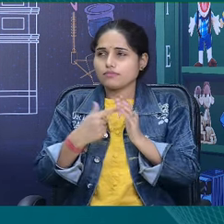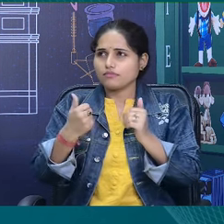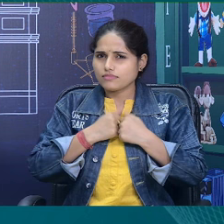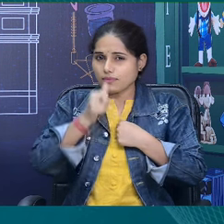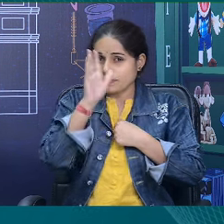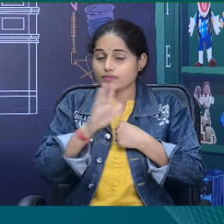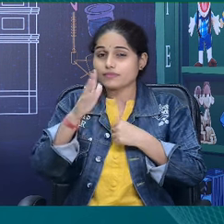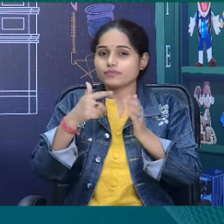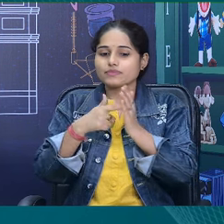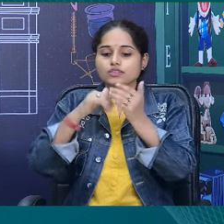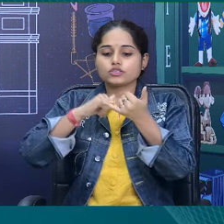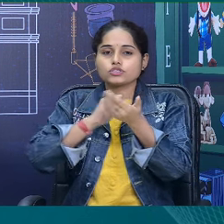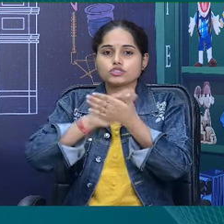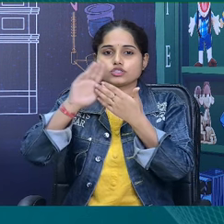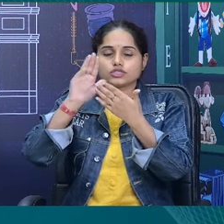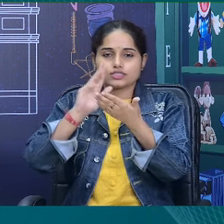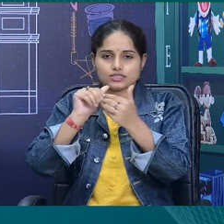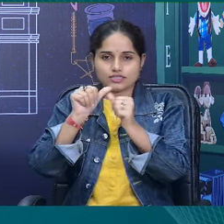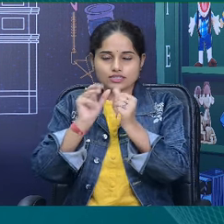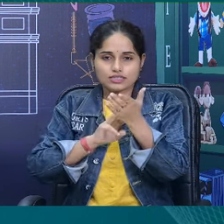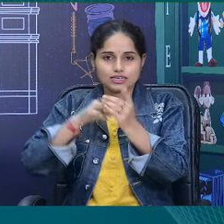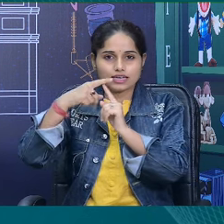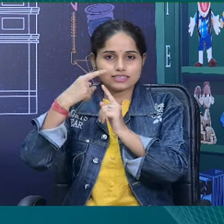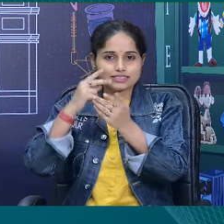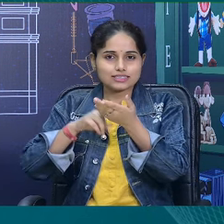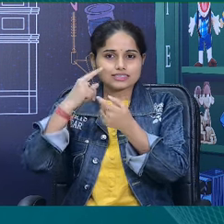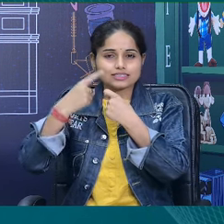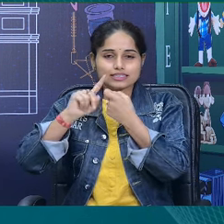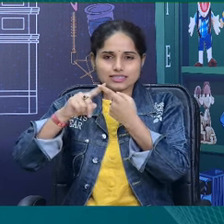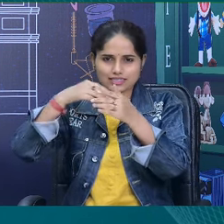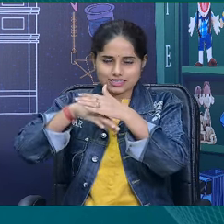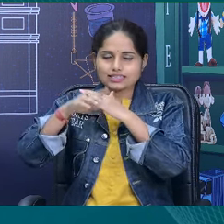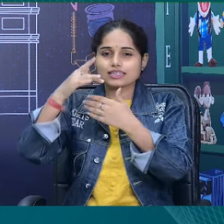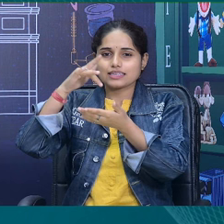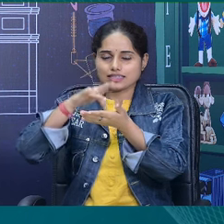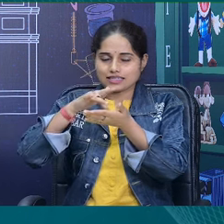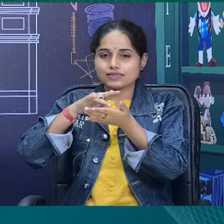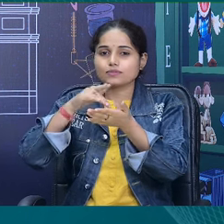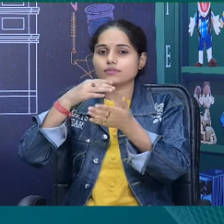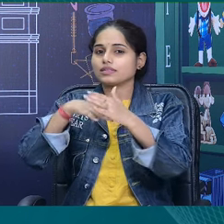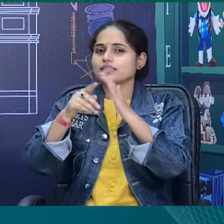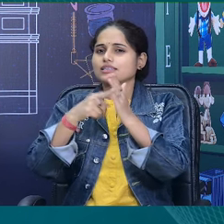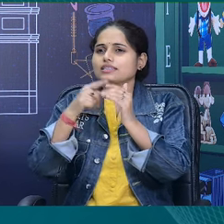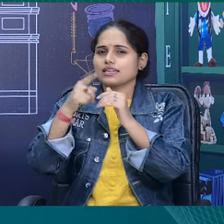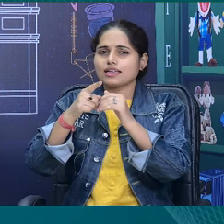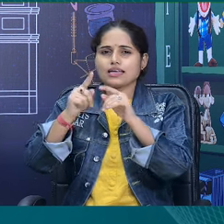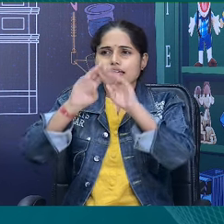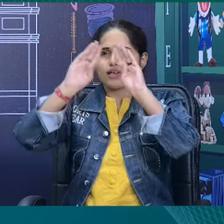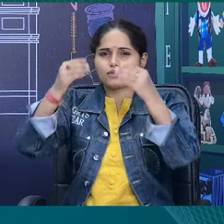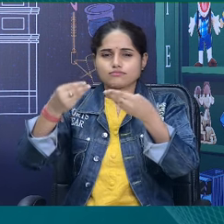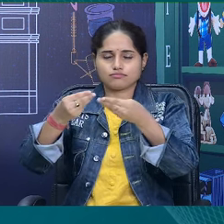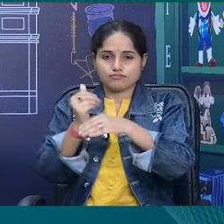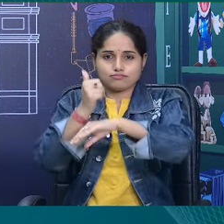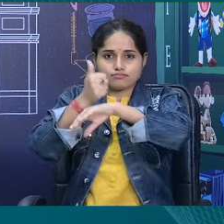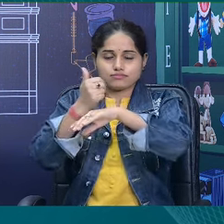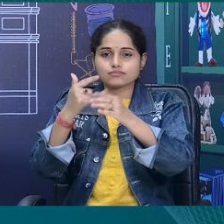मानते हैं शांति निकेतन यूनिवर्सिटी के अंदर एक कला भवन करके एक ऑर्गेनाइजेशन की स्थापना करी उन्होंने इसको बनाया जिसमें